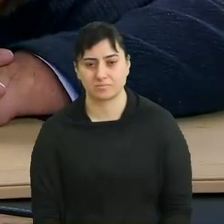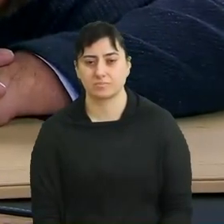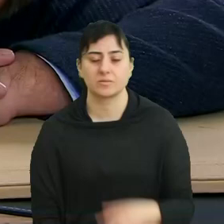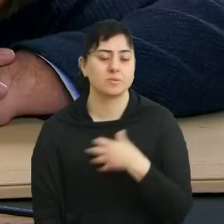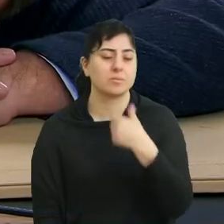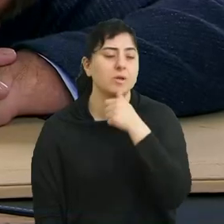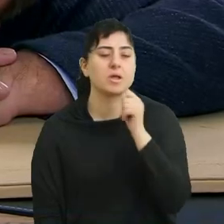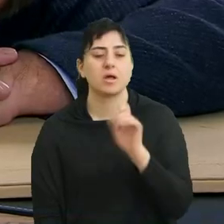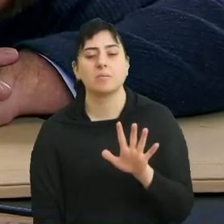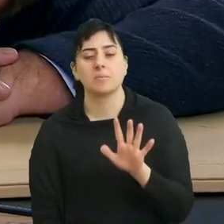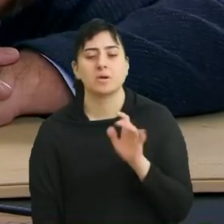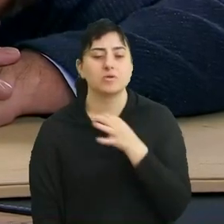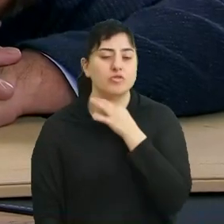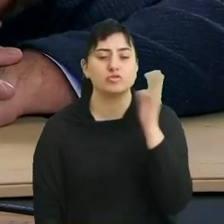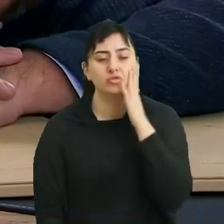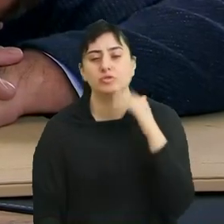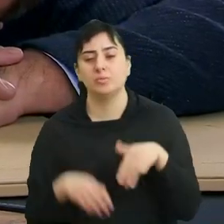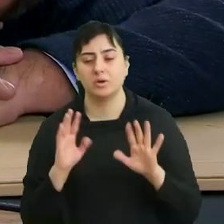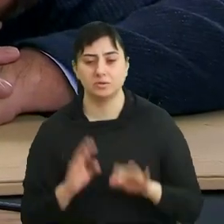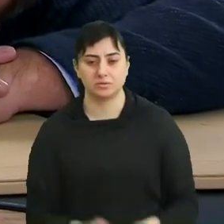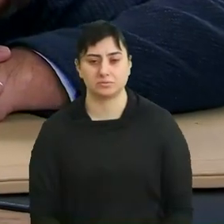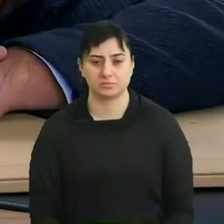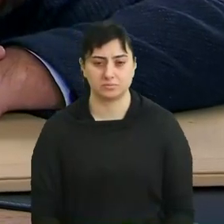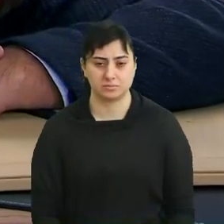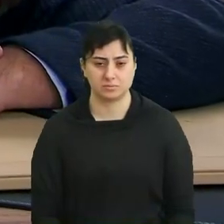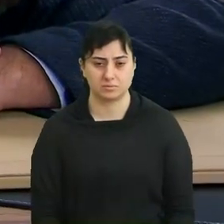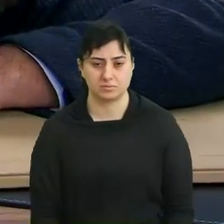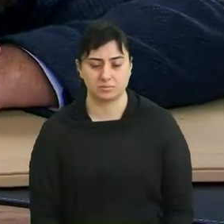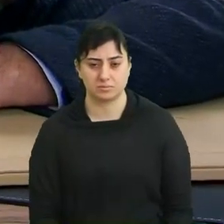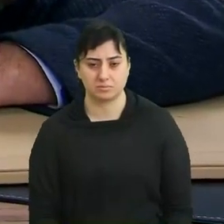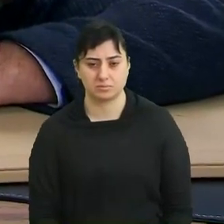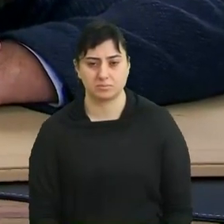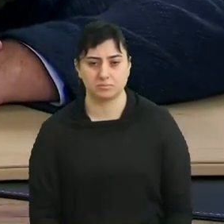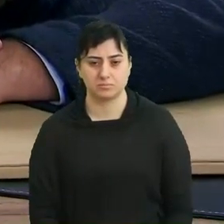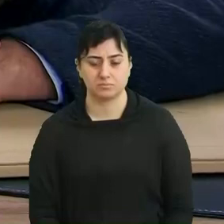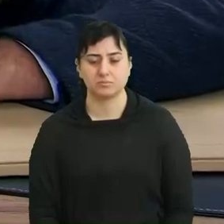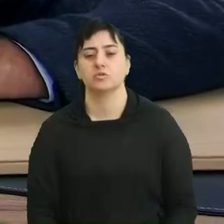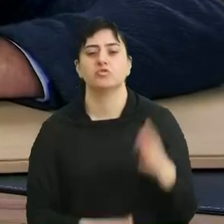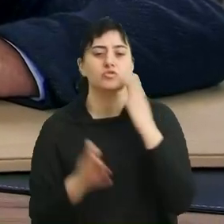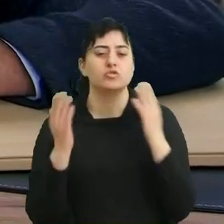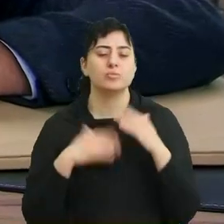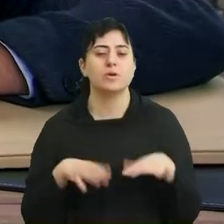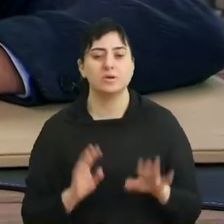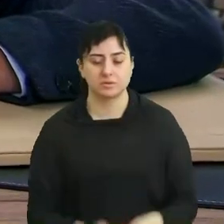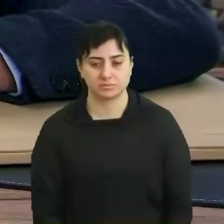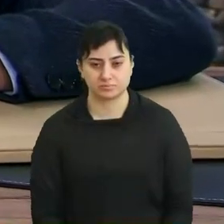Baba yapmayın, ne olur vurmayın. Şamar oğlanına çevirdiniz beni, vurmayın.